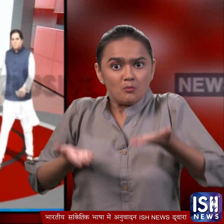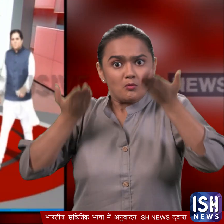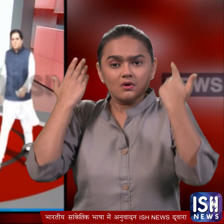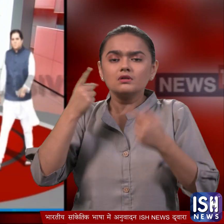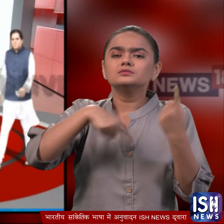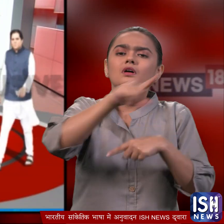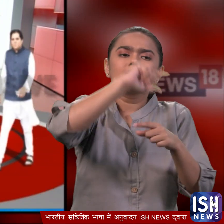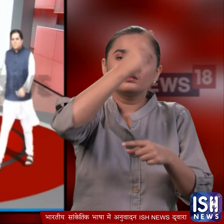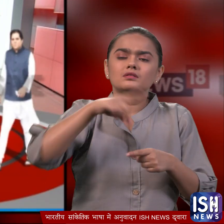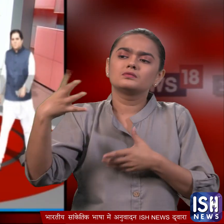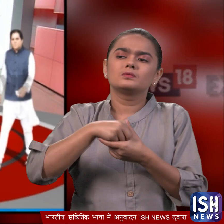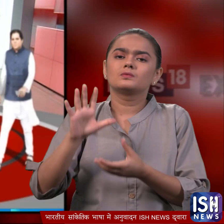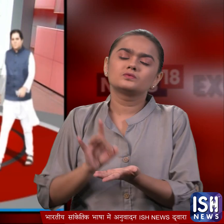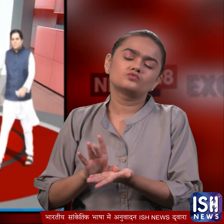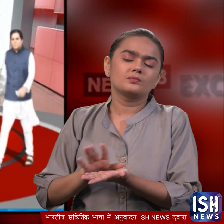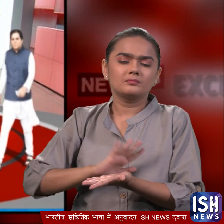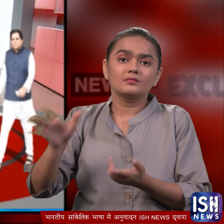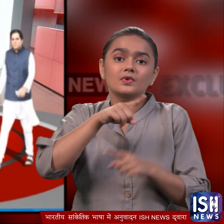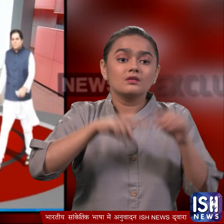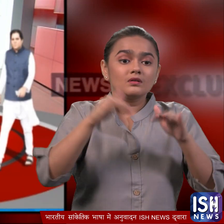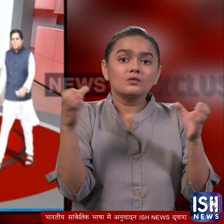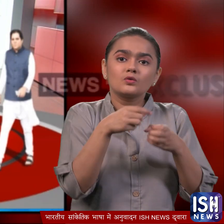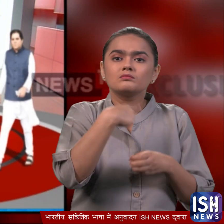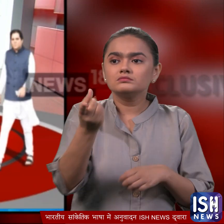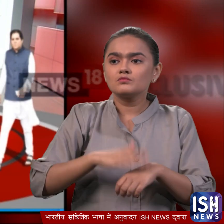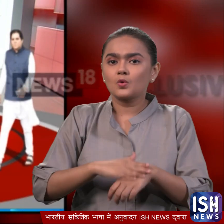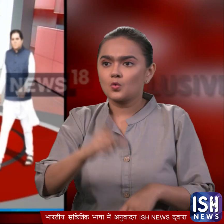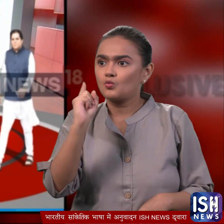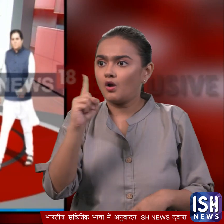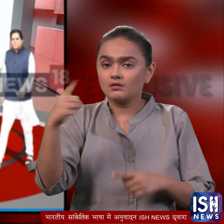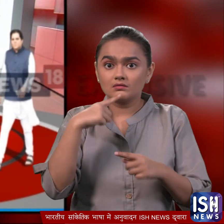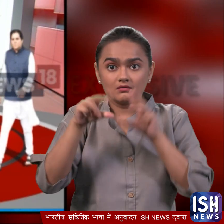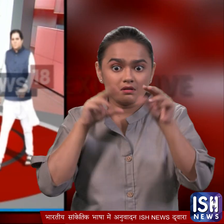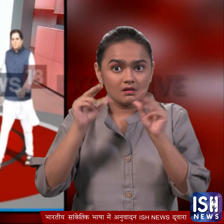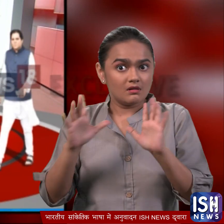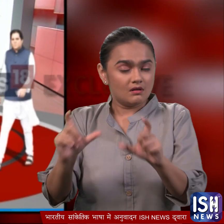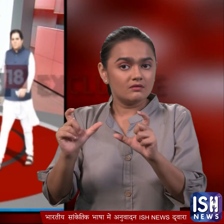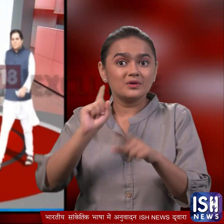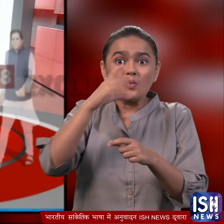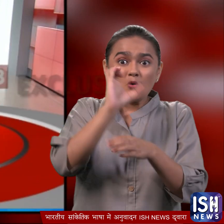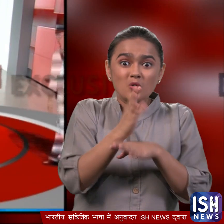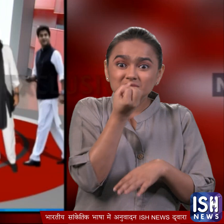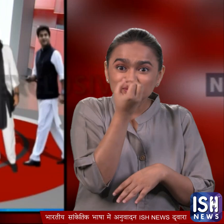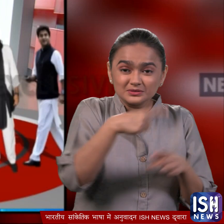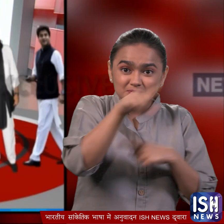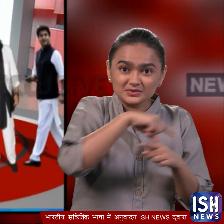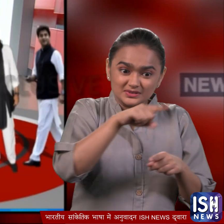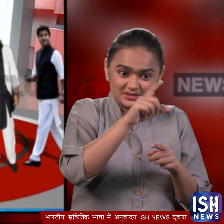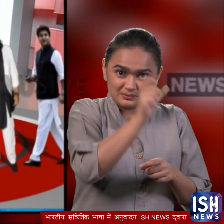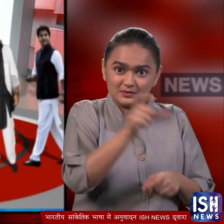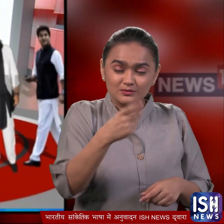रहा है कि इसी वजह से उन्हें राष्ट्रीय कार्यकारिणी में जगह नहीं मिली और पार्टी की ओर से उन्हें कड़ा संदेश दिया गया। जबकि कांग्रेस से बीजेपी में